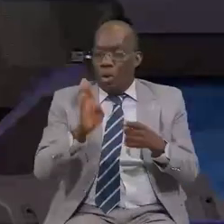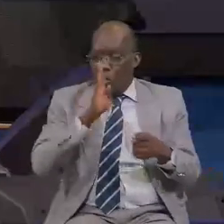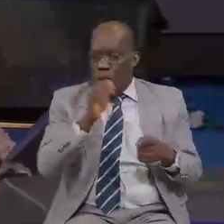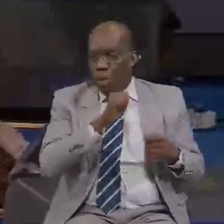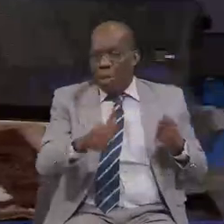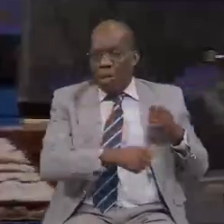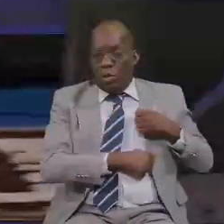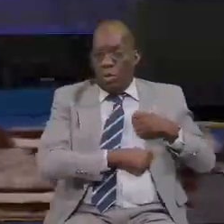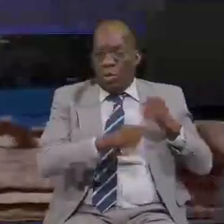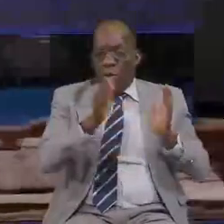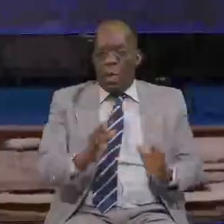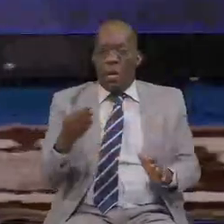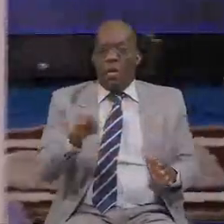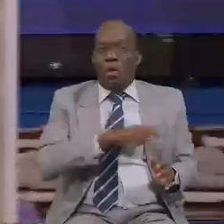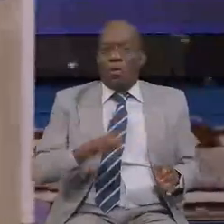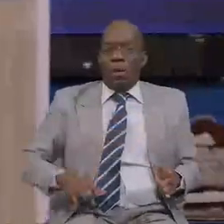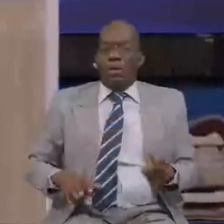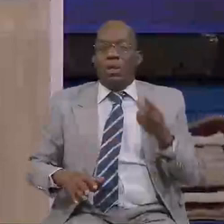Christ. Troisième élément.